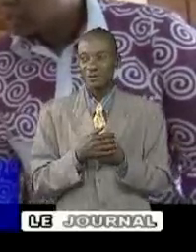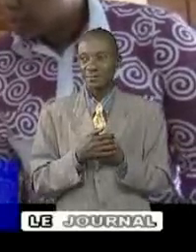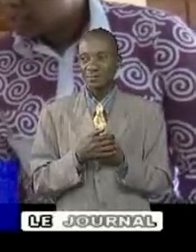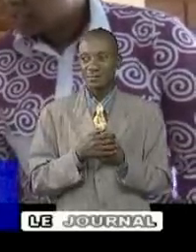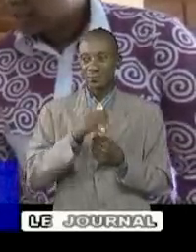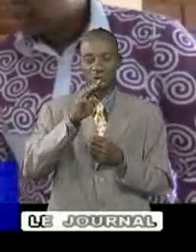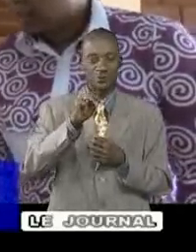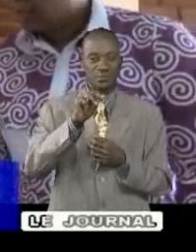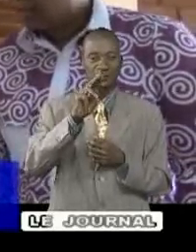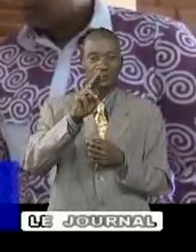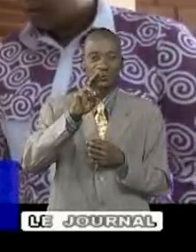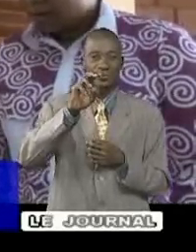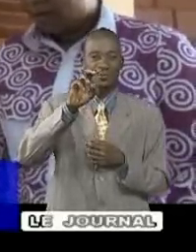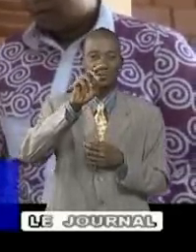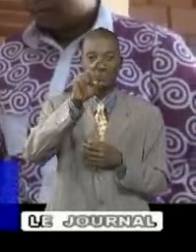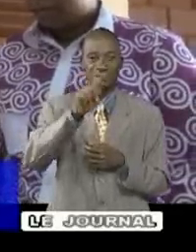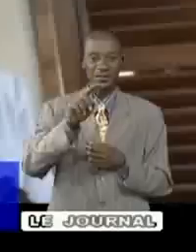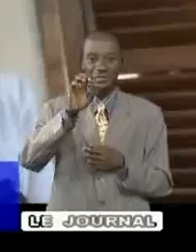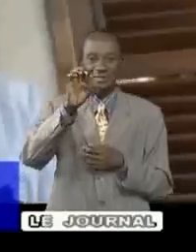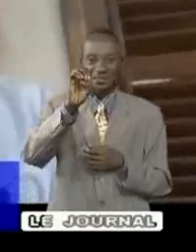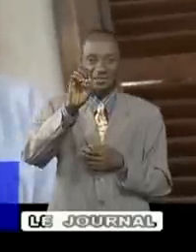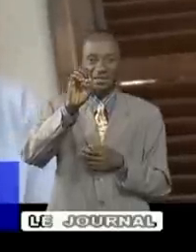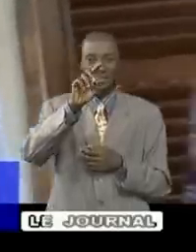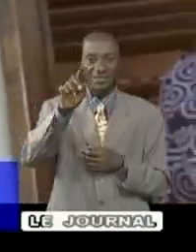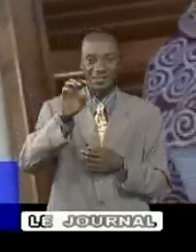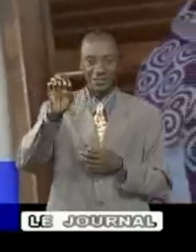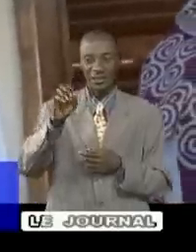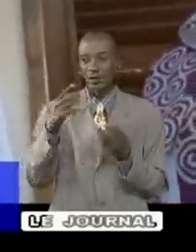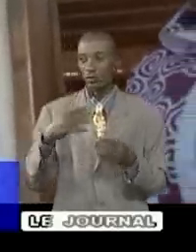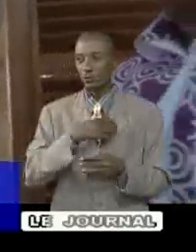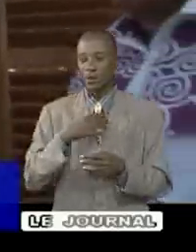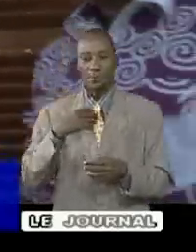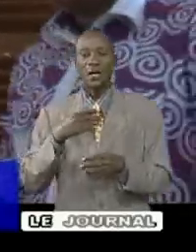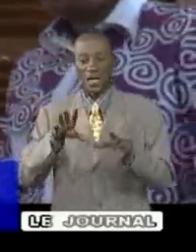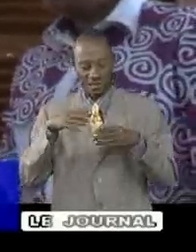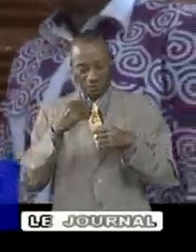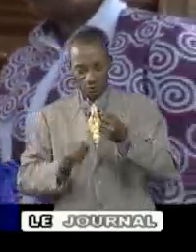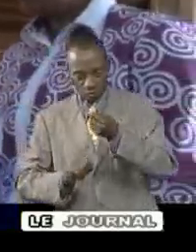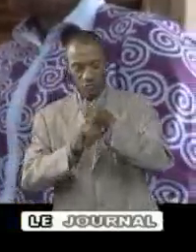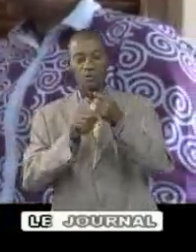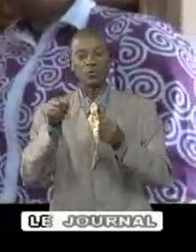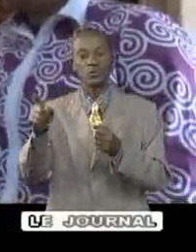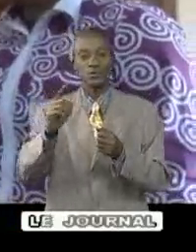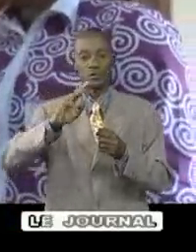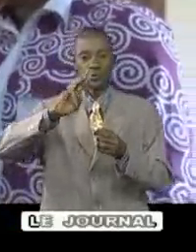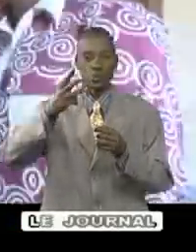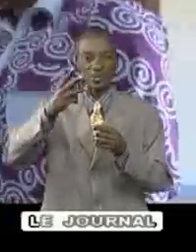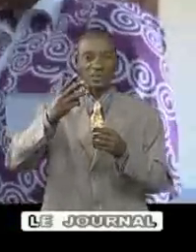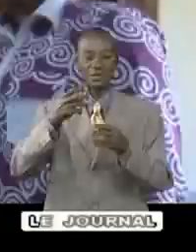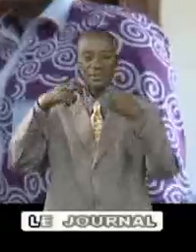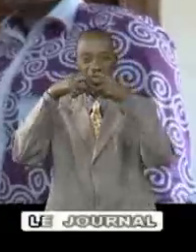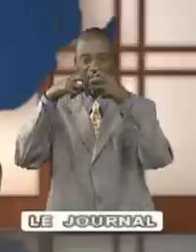Kabachi. Elle décide de prendre en charge les études de cet élève de la troisième année